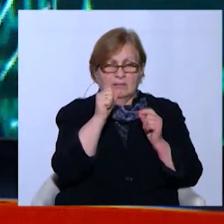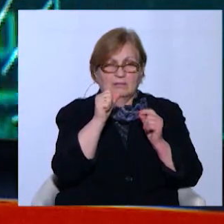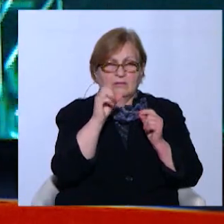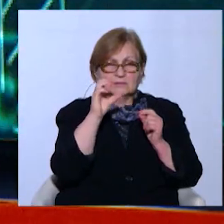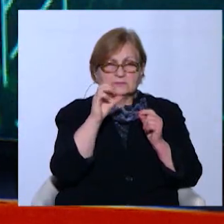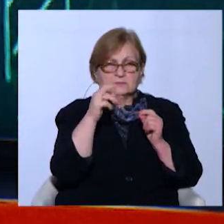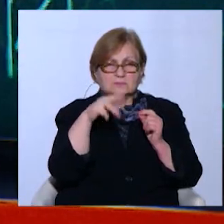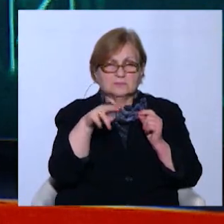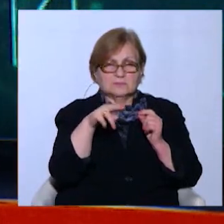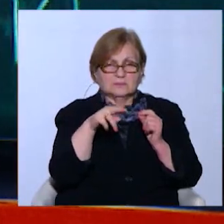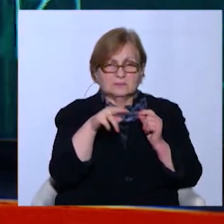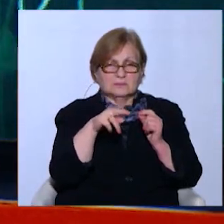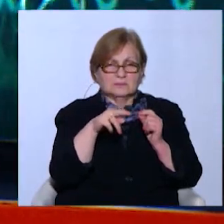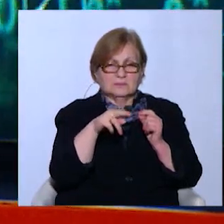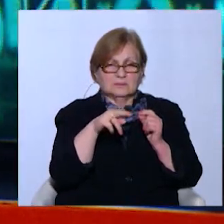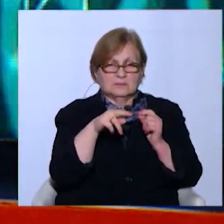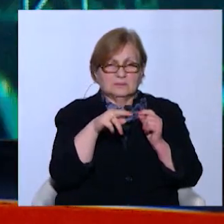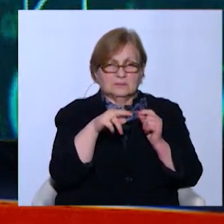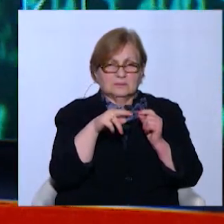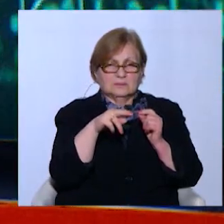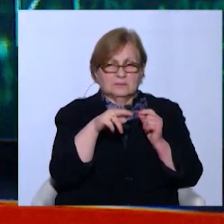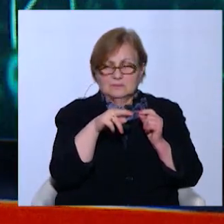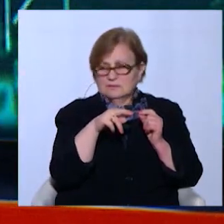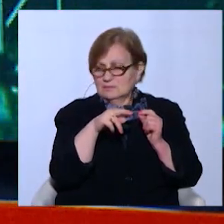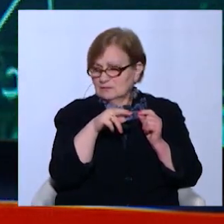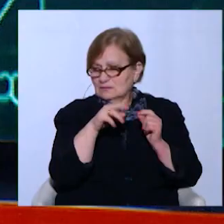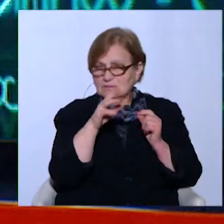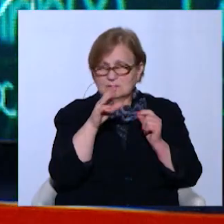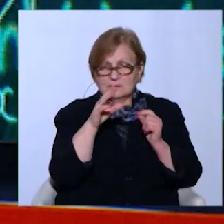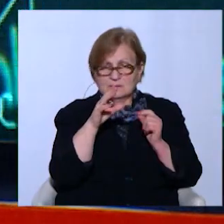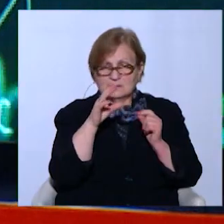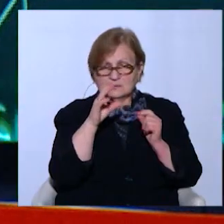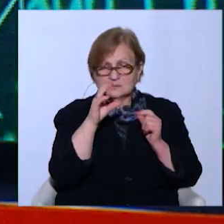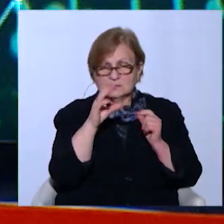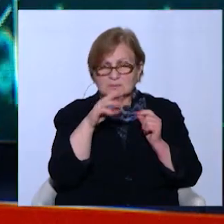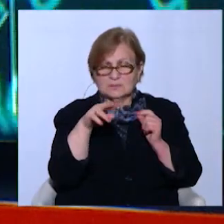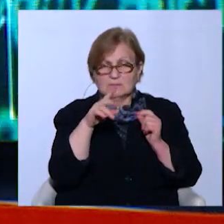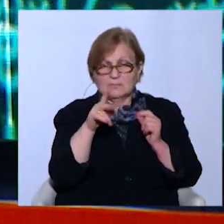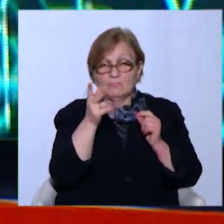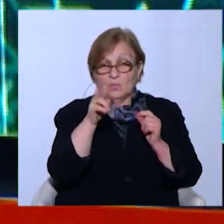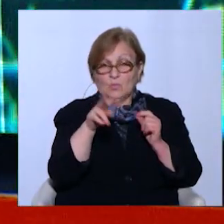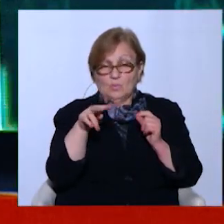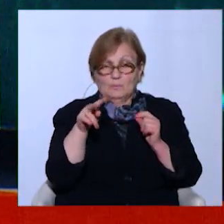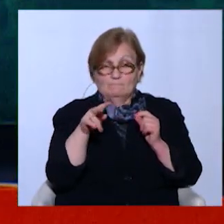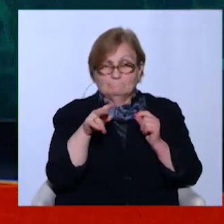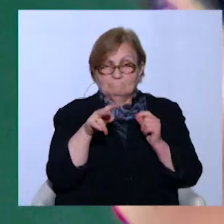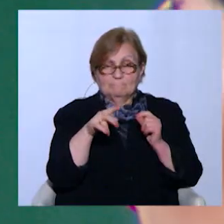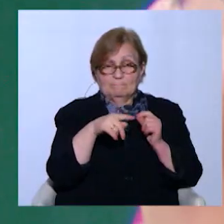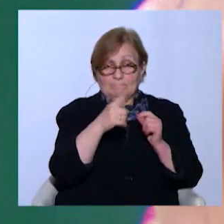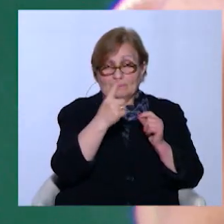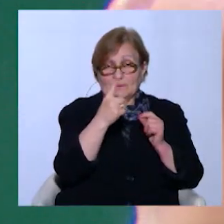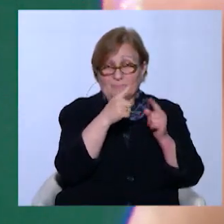ACD-დან AC და გვაქვს სამკუთხედი CDB. აი ეს ორი სამკუთხედი გვაქვს. პირველ